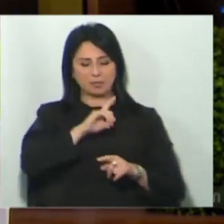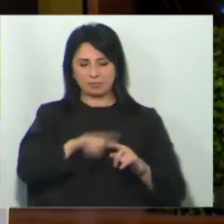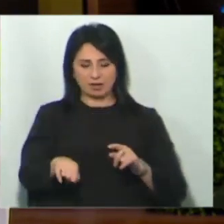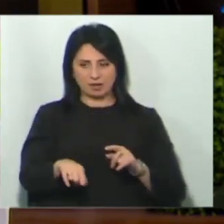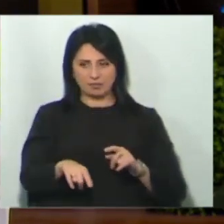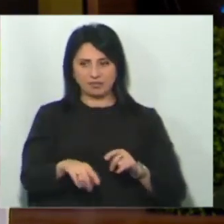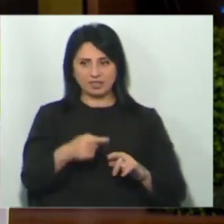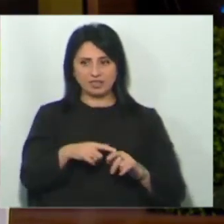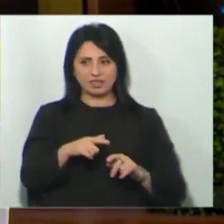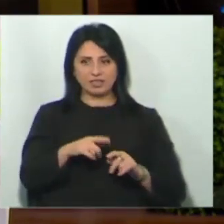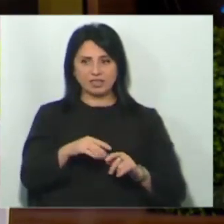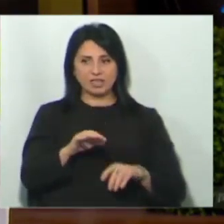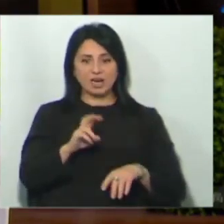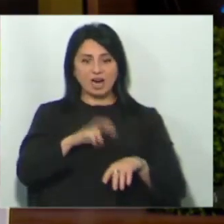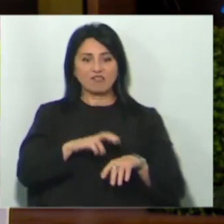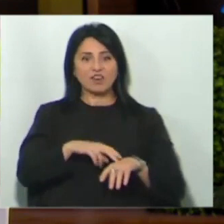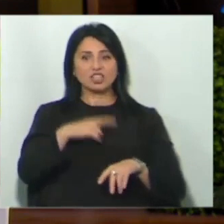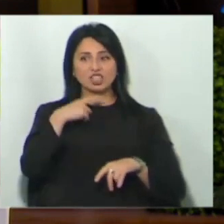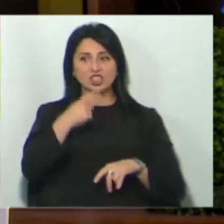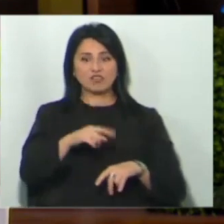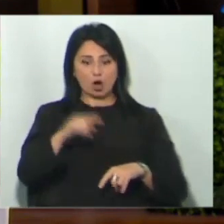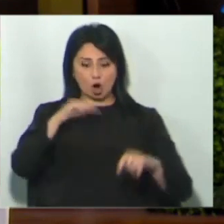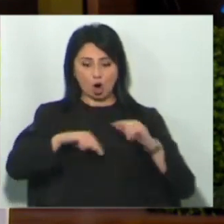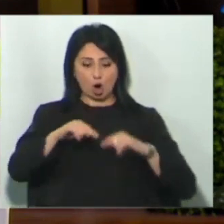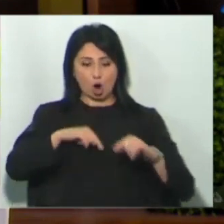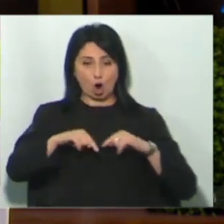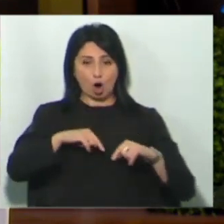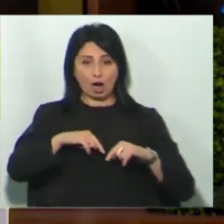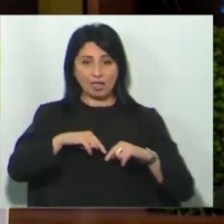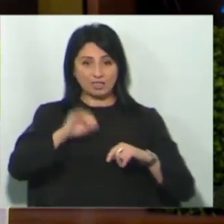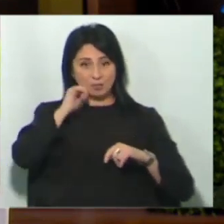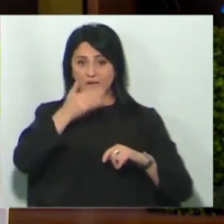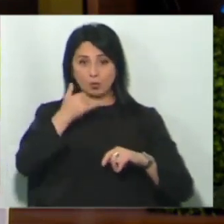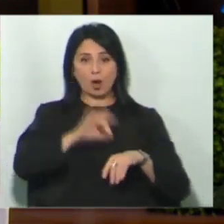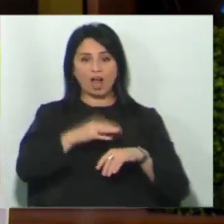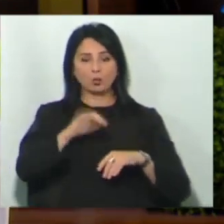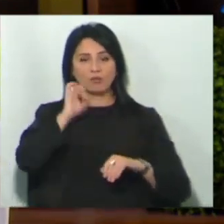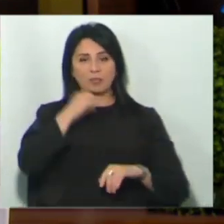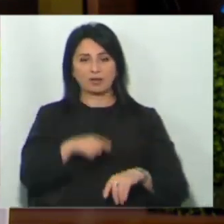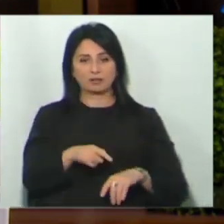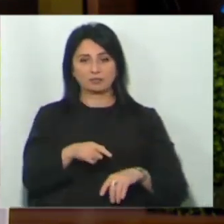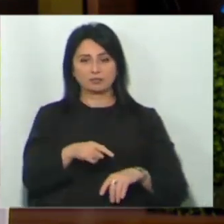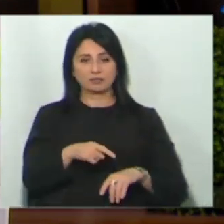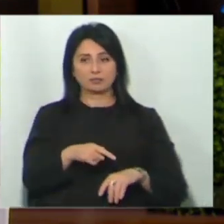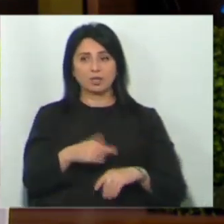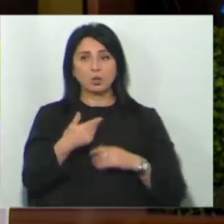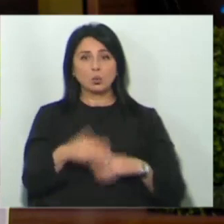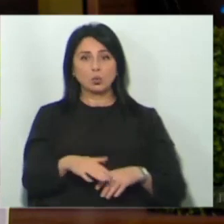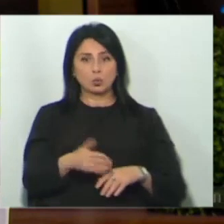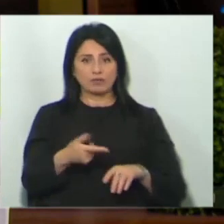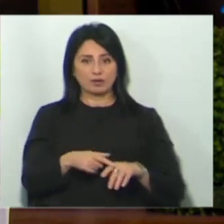როდესაც გერონტოლოგებმა ორგანიზმის დაბერების პროცესი შეისწავლეს, აღმოჩნდა რომ იქ ზუსტად ეს